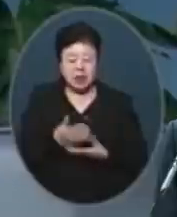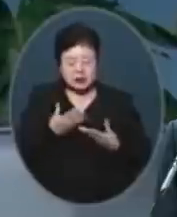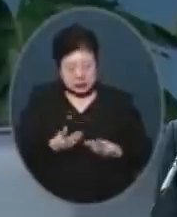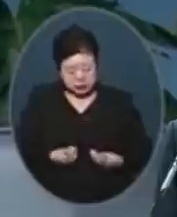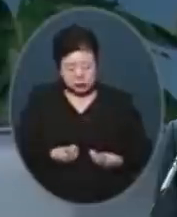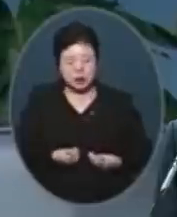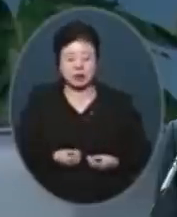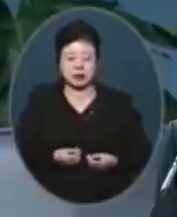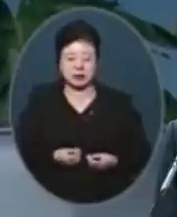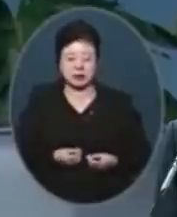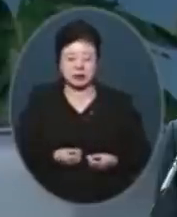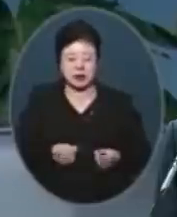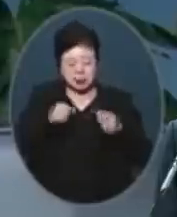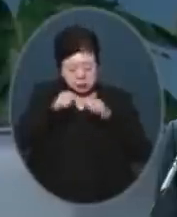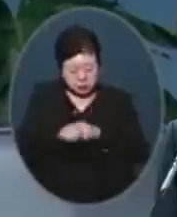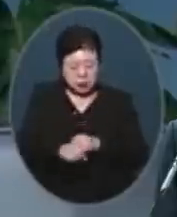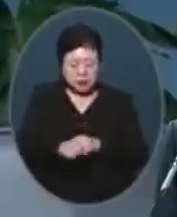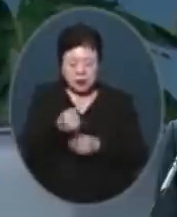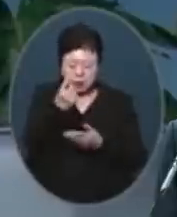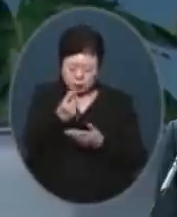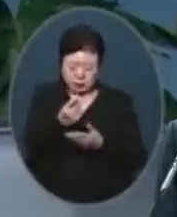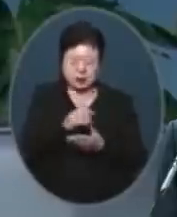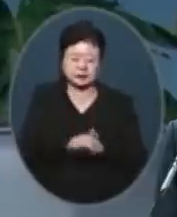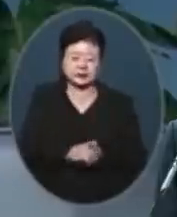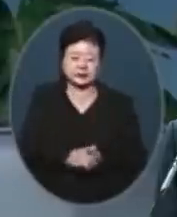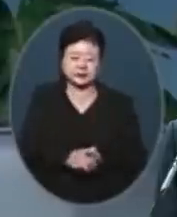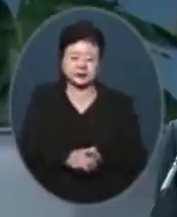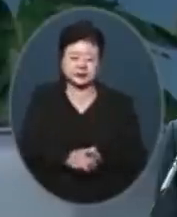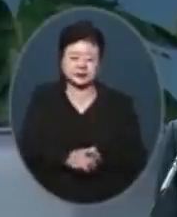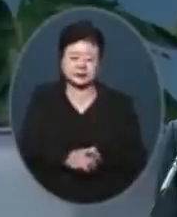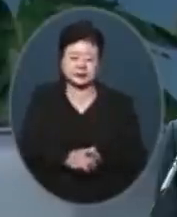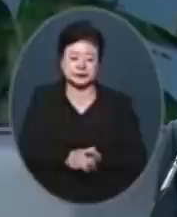좌절과 절망은 말로 다할 수가 없습니다.